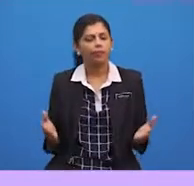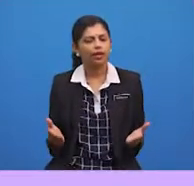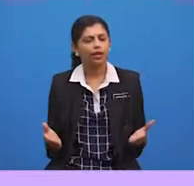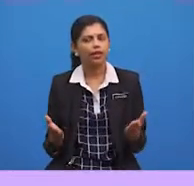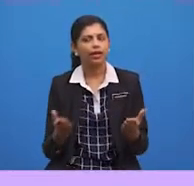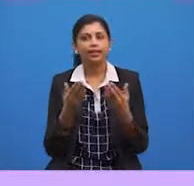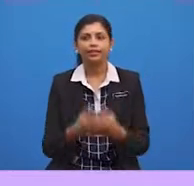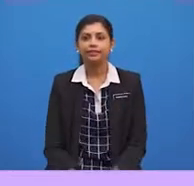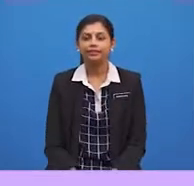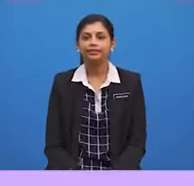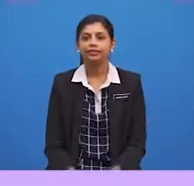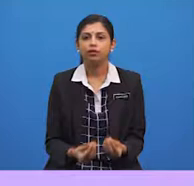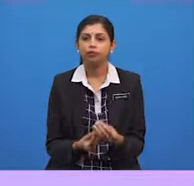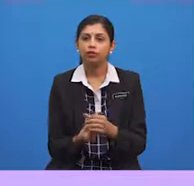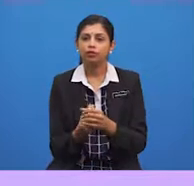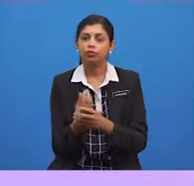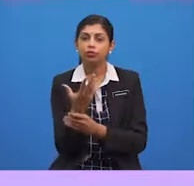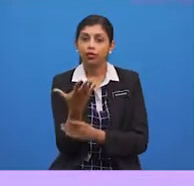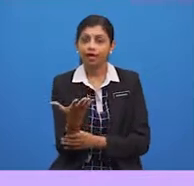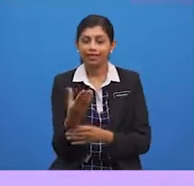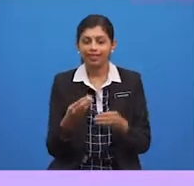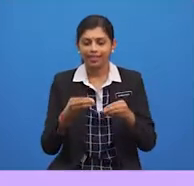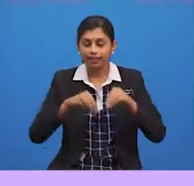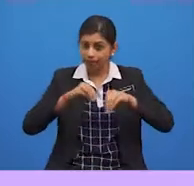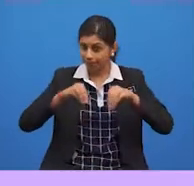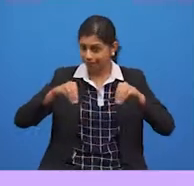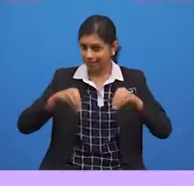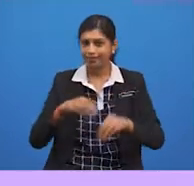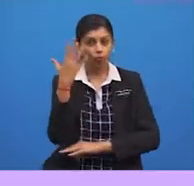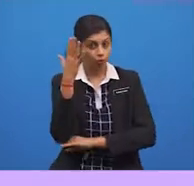menggalakkan pertumbuhan tanaman.